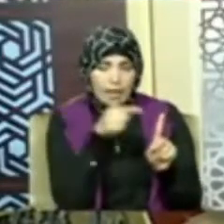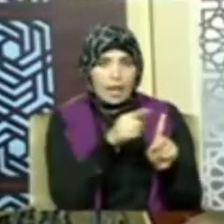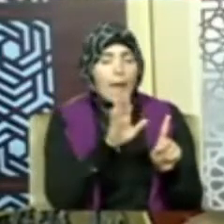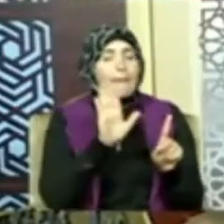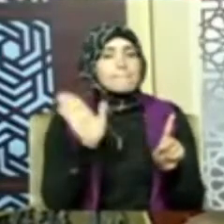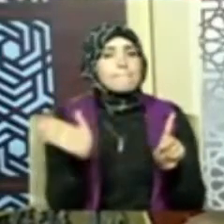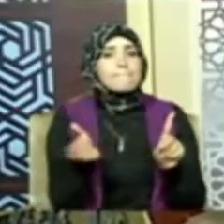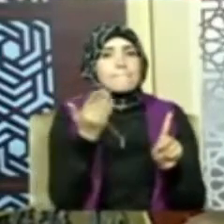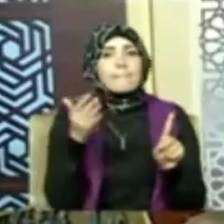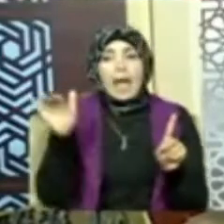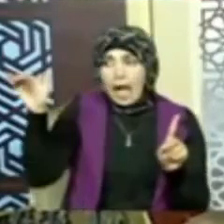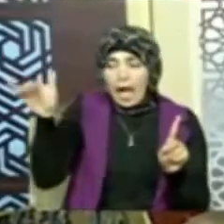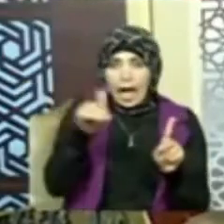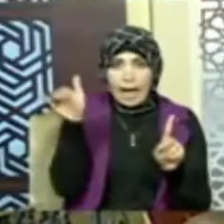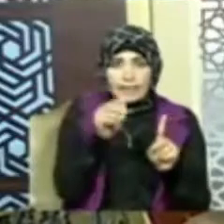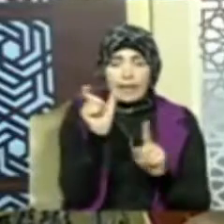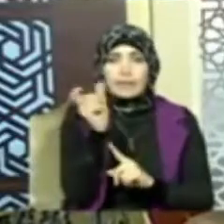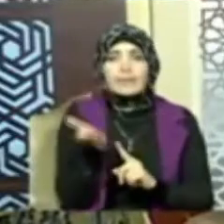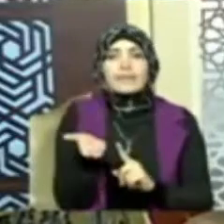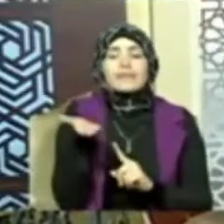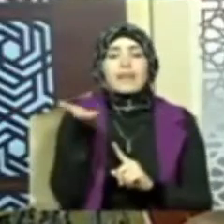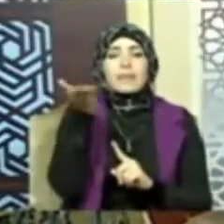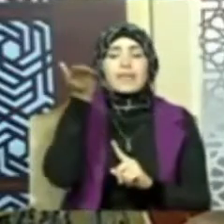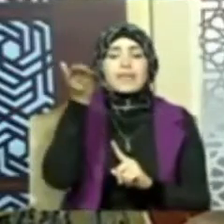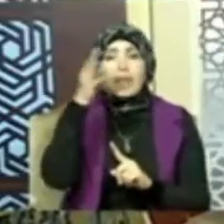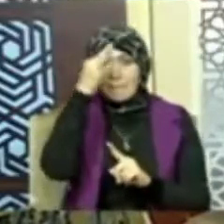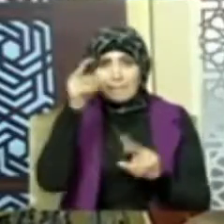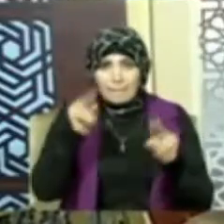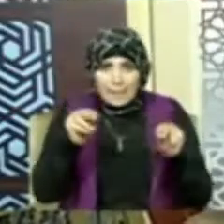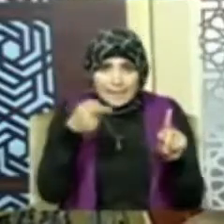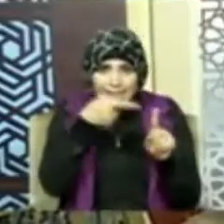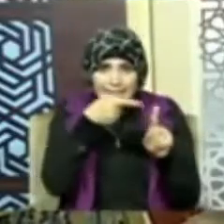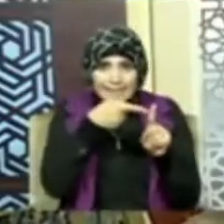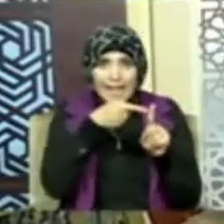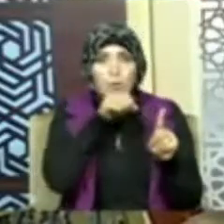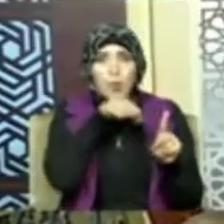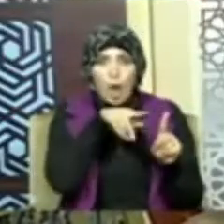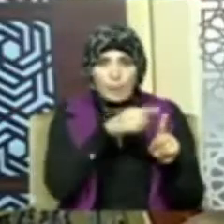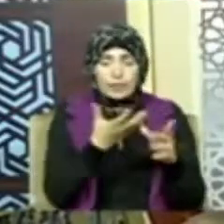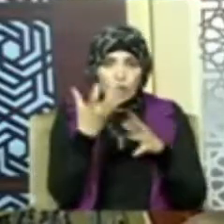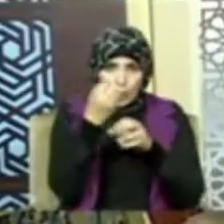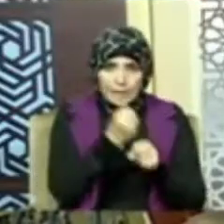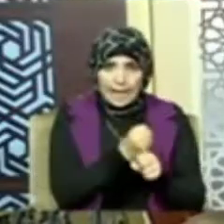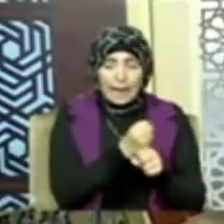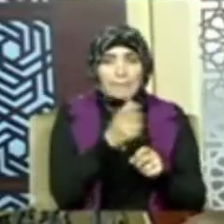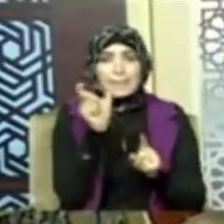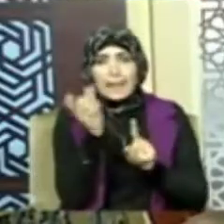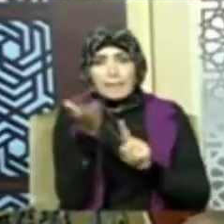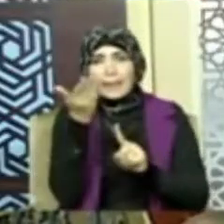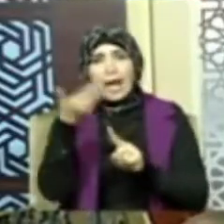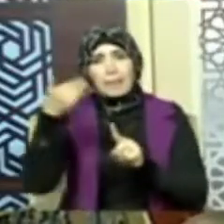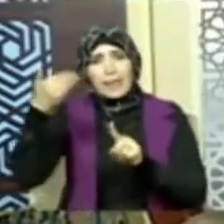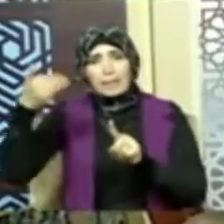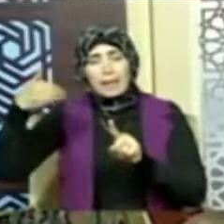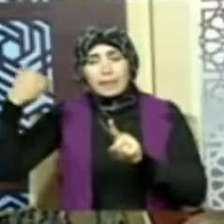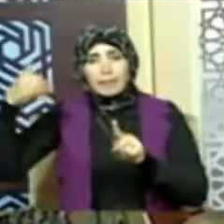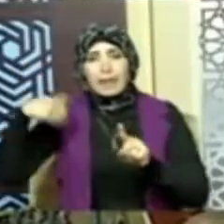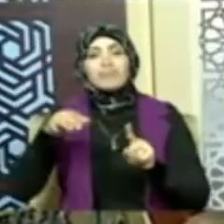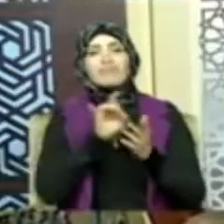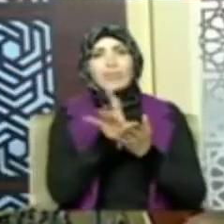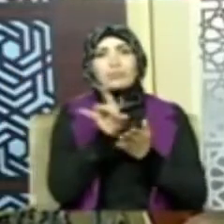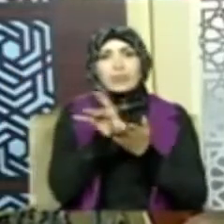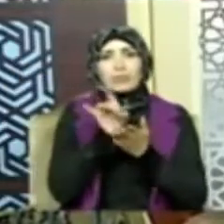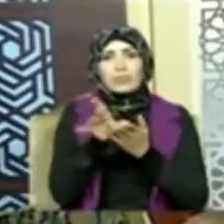نبي بمثل ما أتيت به إلا أخرجه قومه، ولئن